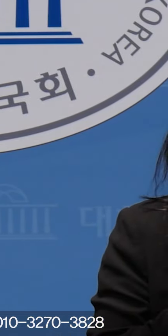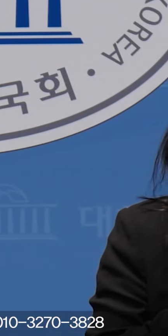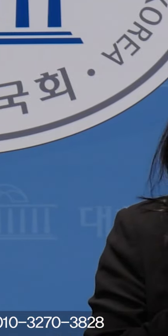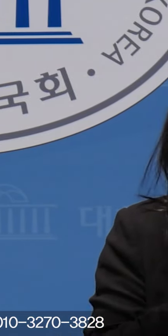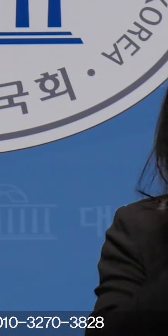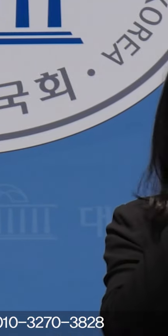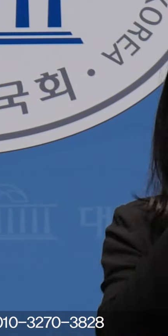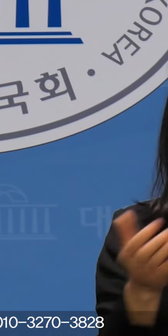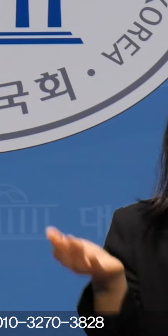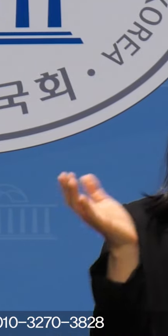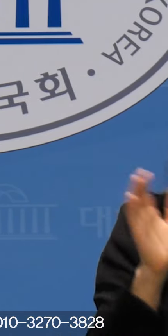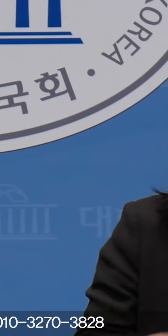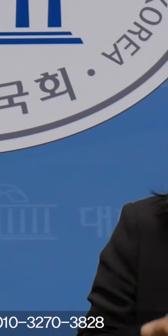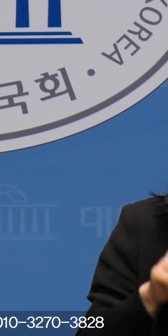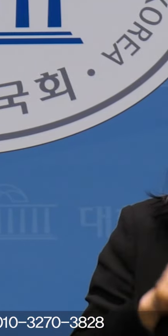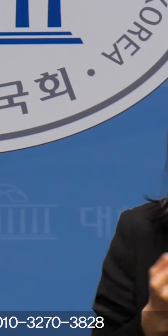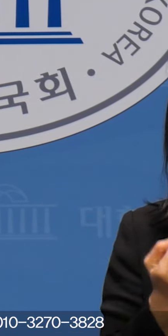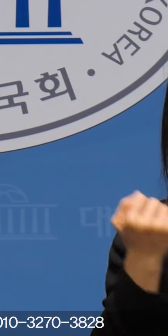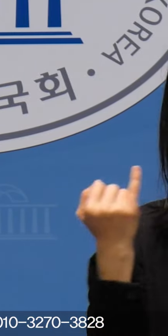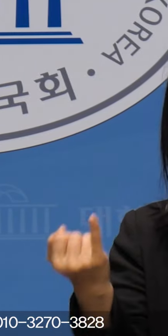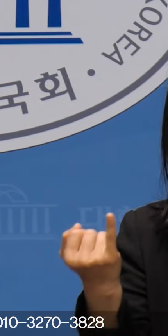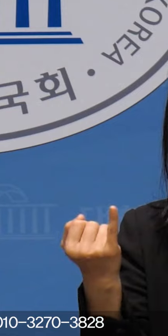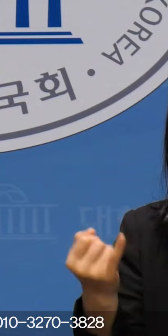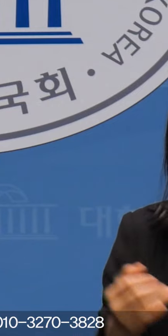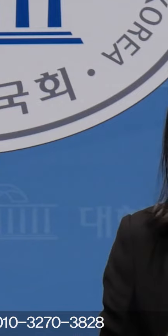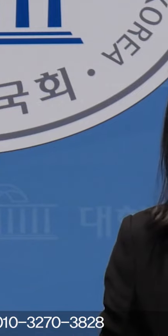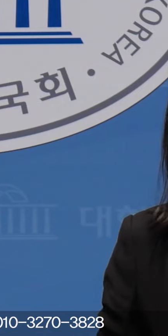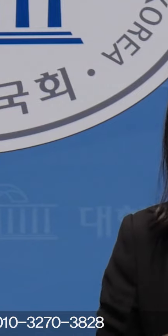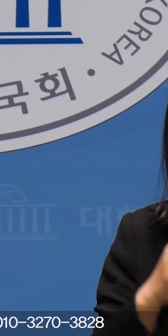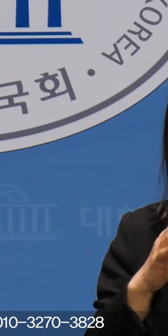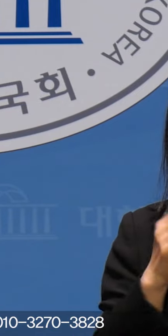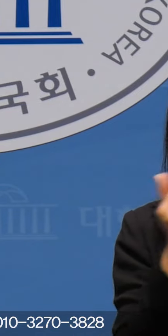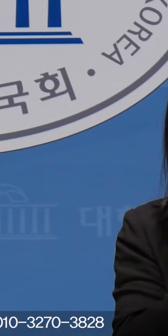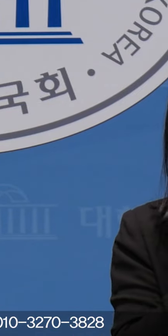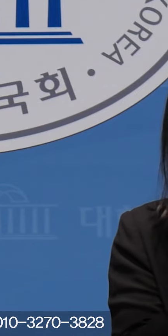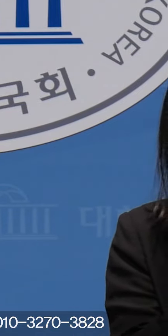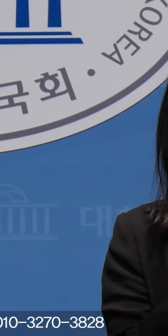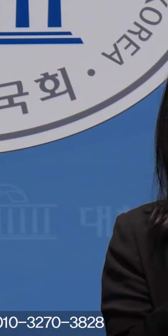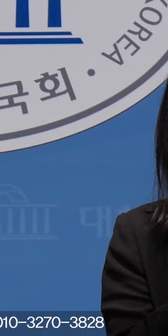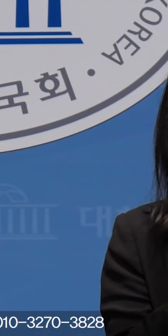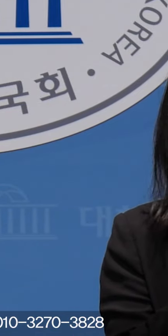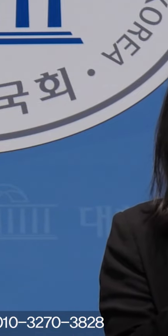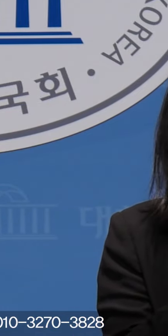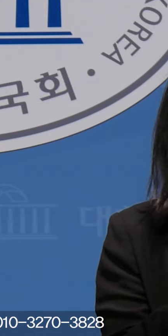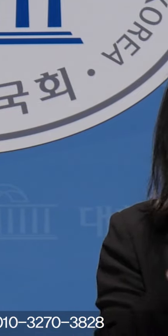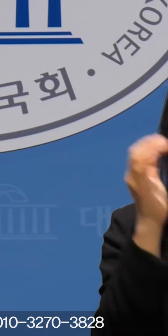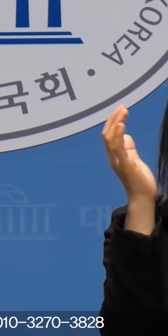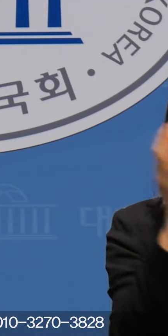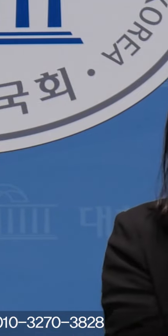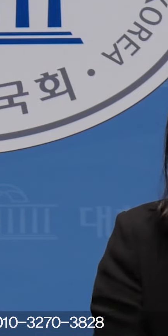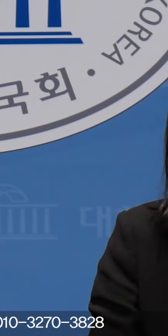걱정했습니다. 김건희 집단 국선 변호인인 걸 깜빡했습니다.